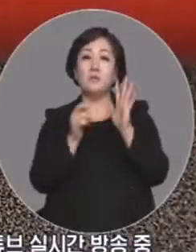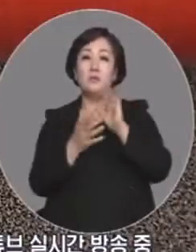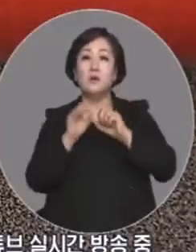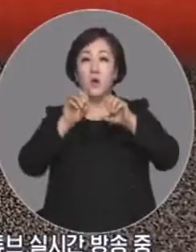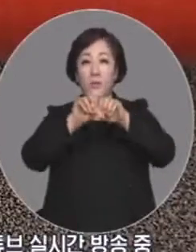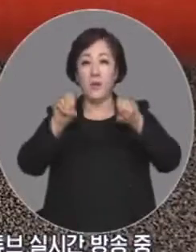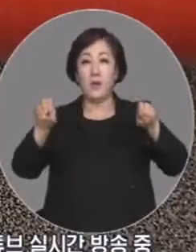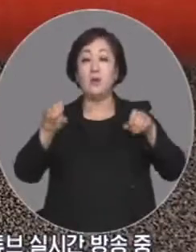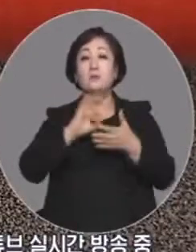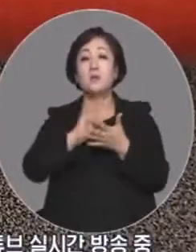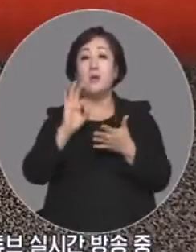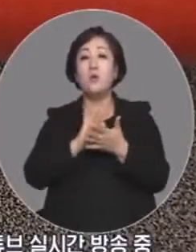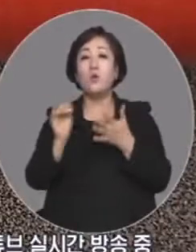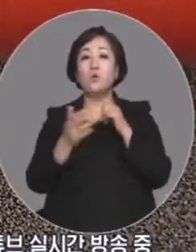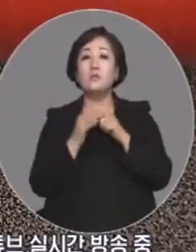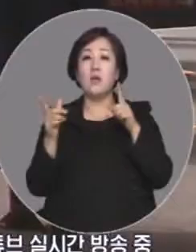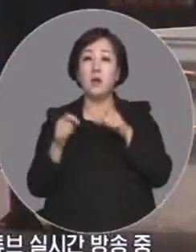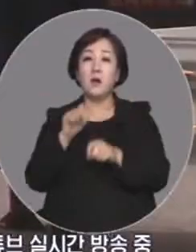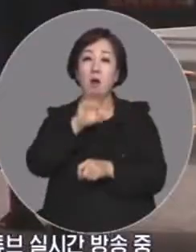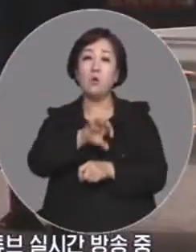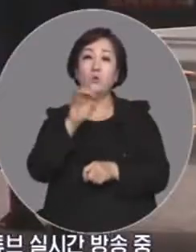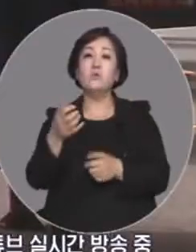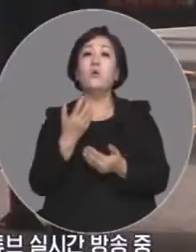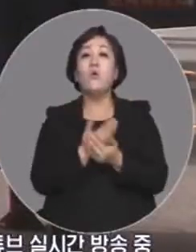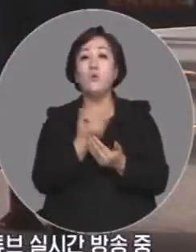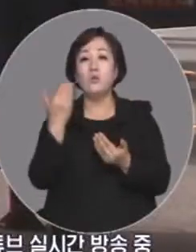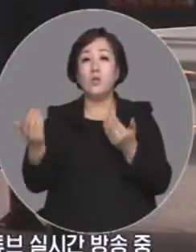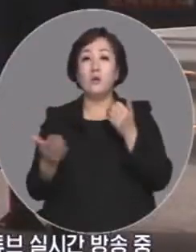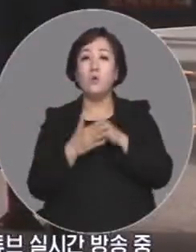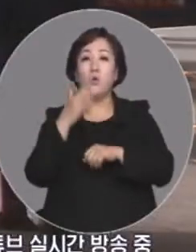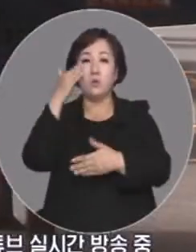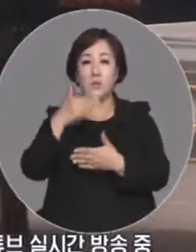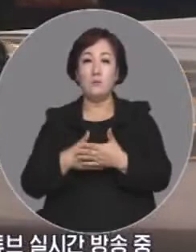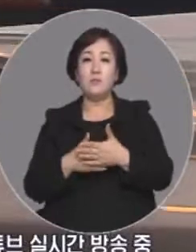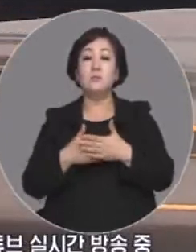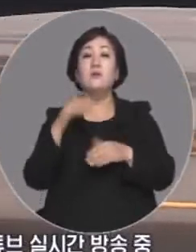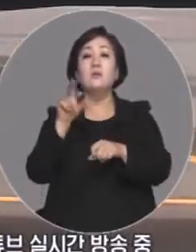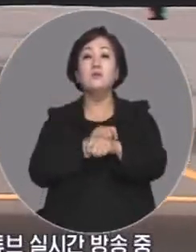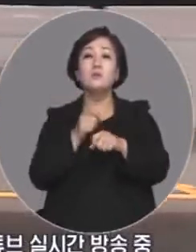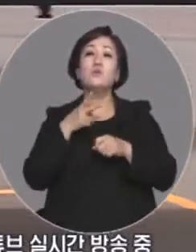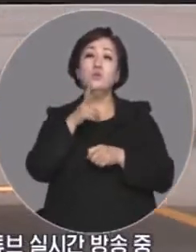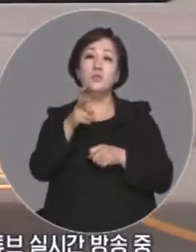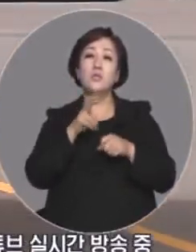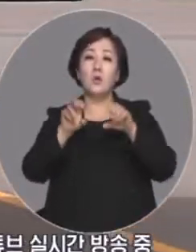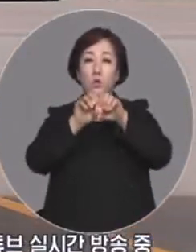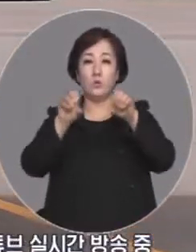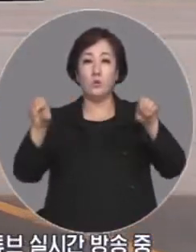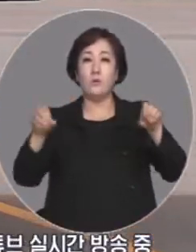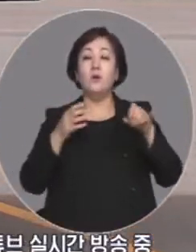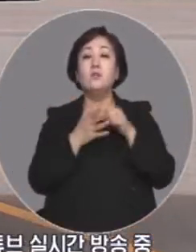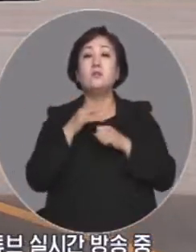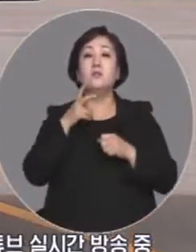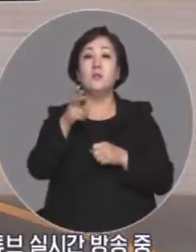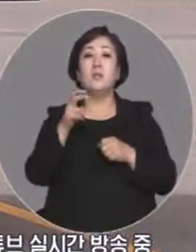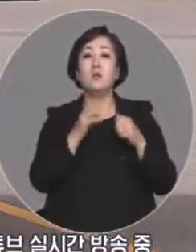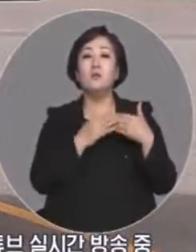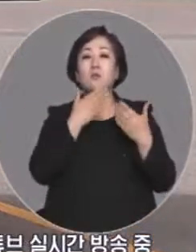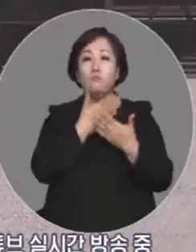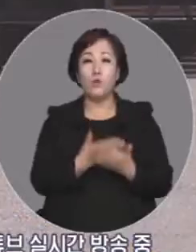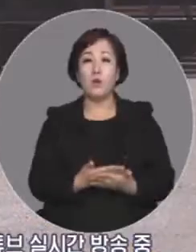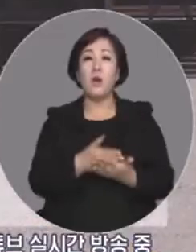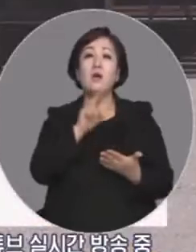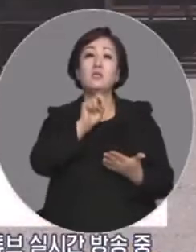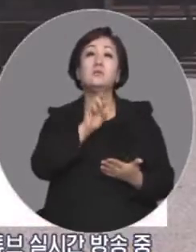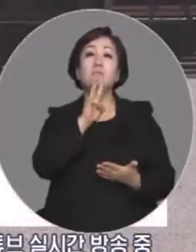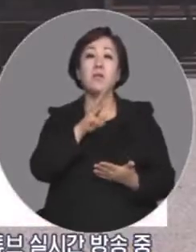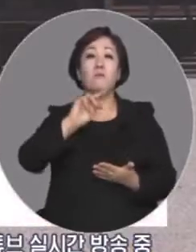배관을 통해 가까운 수요처로 보내고 나머지는 특수 차량인 튜브 트레일러로 실어 나릅니다. 차량 무게만